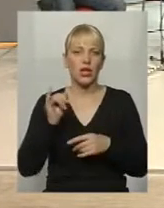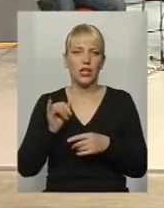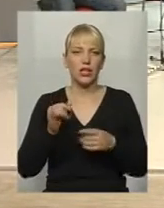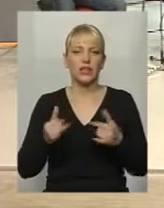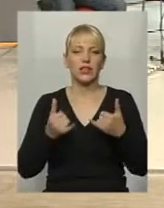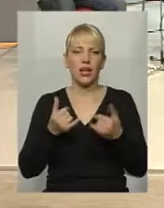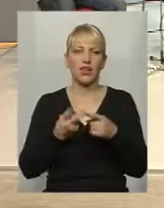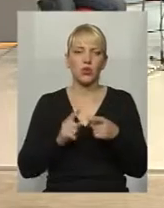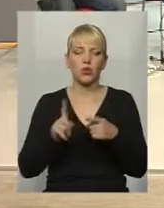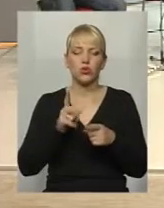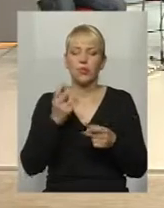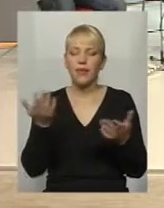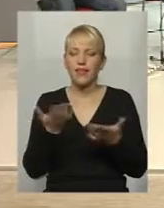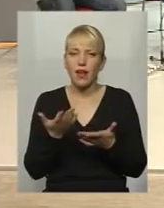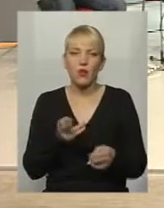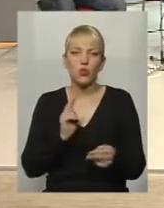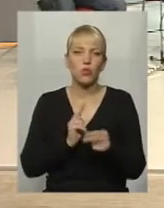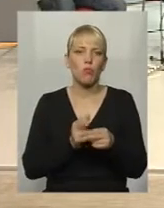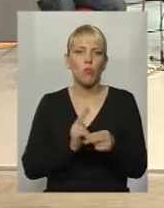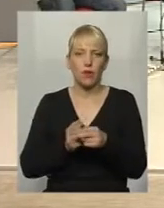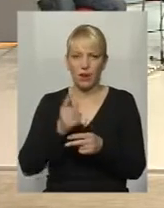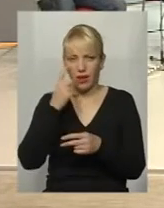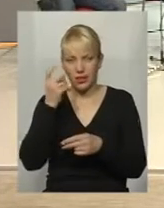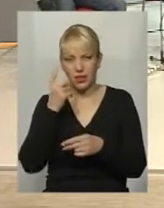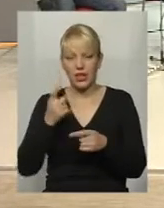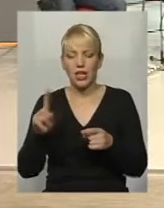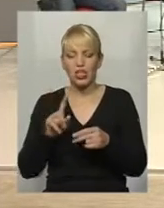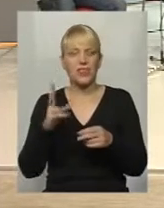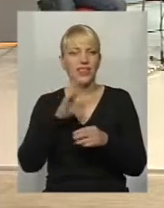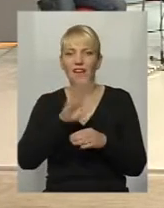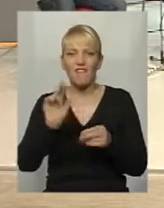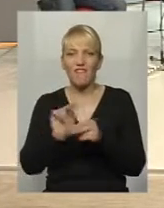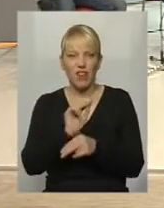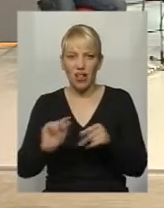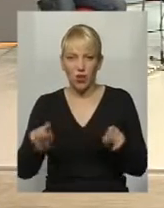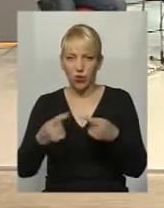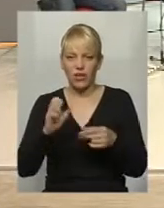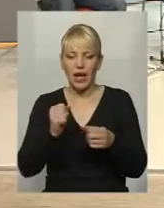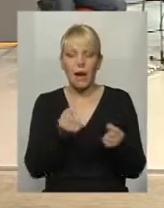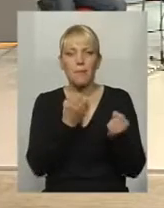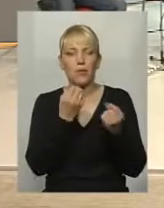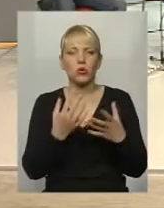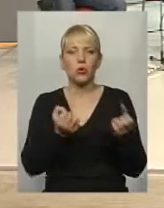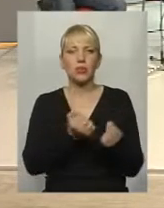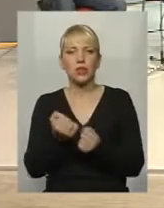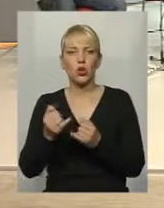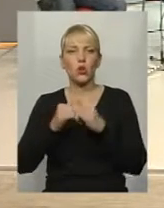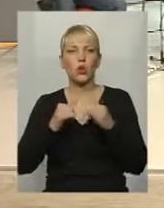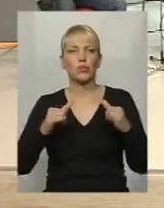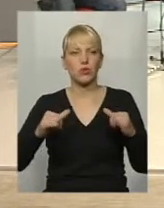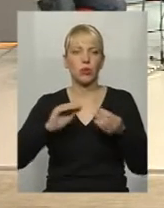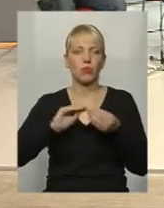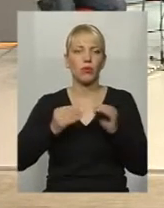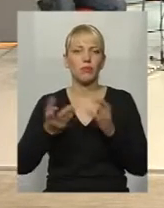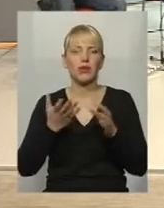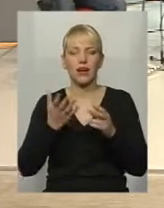якось попередити, хоча б не вилікувати, а притормозити на певному рівні розвиток проблеми, яка виникає